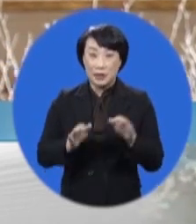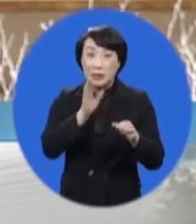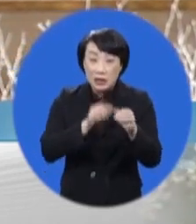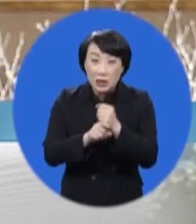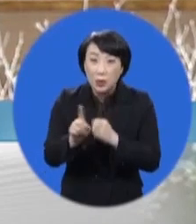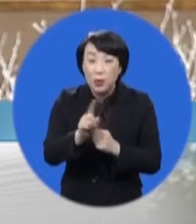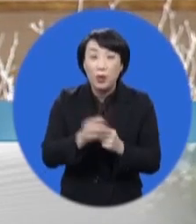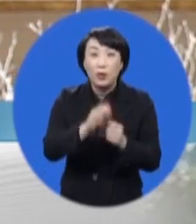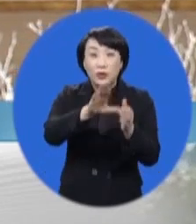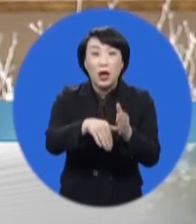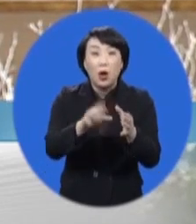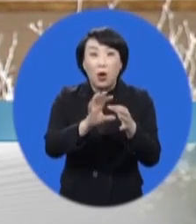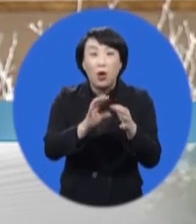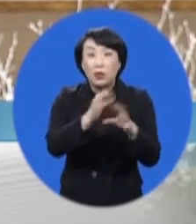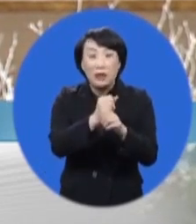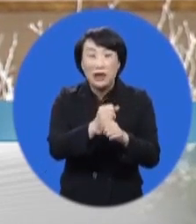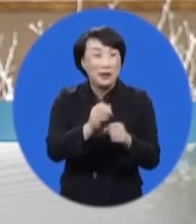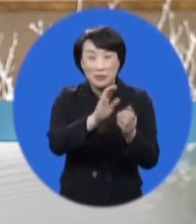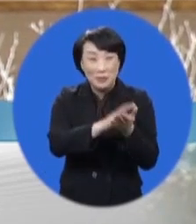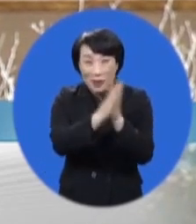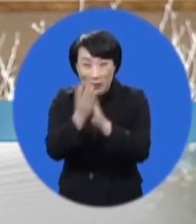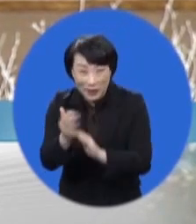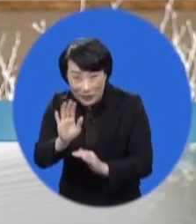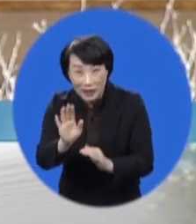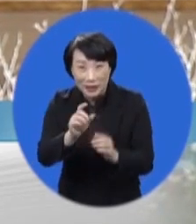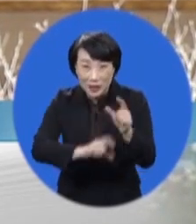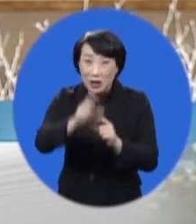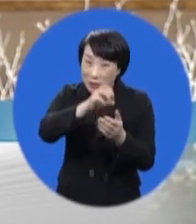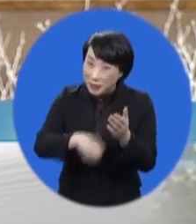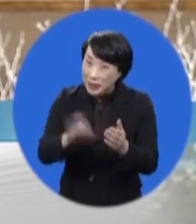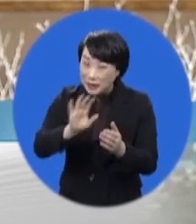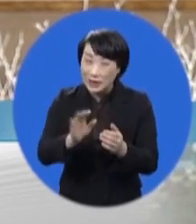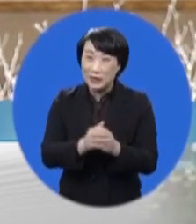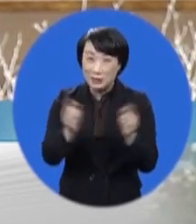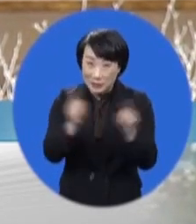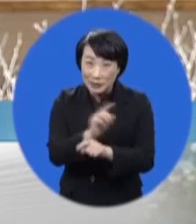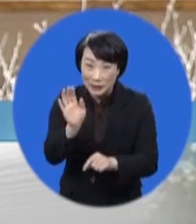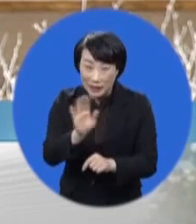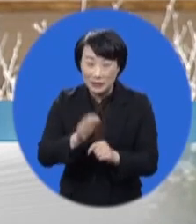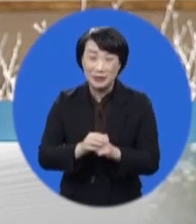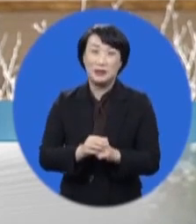진리는 어느 시대고 변하거나 가감하거나 보완하지 않는